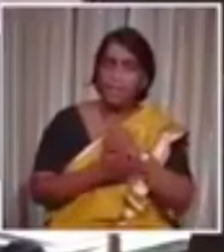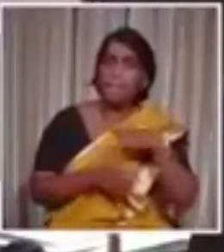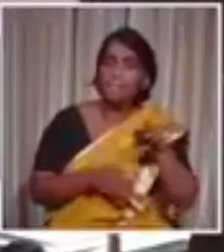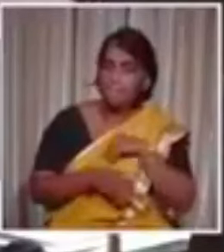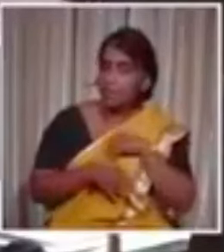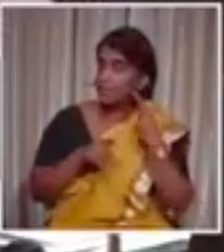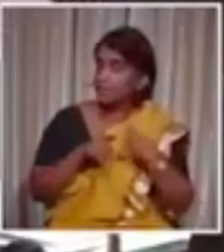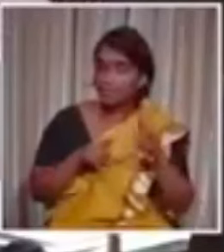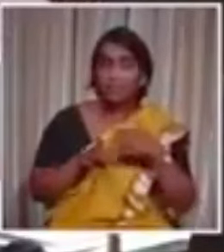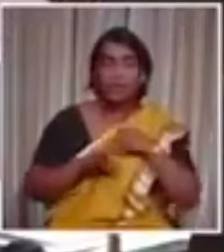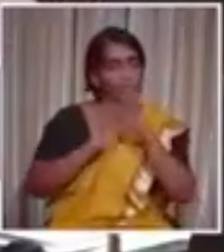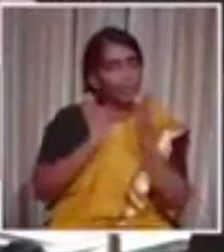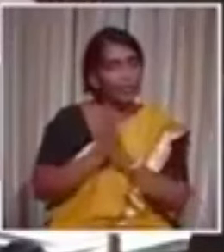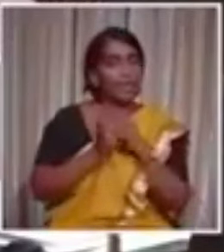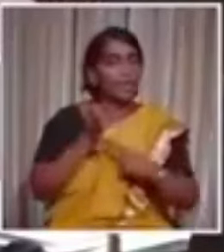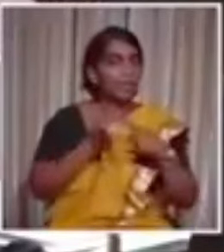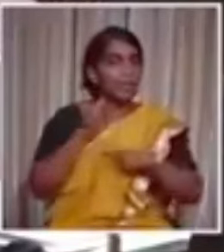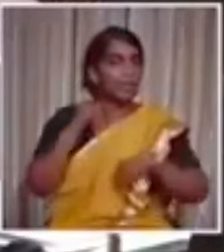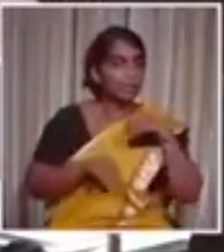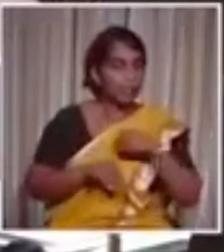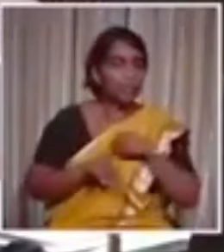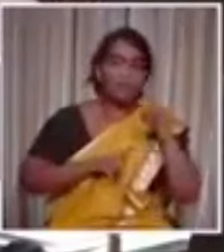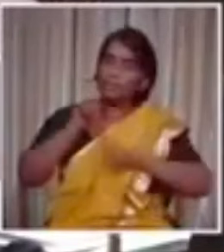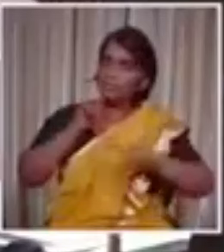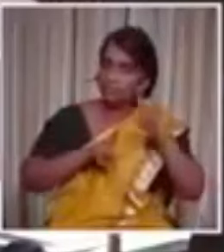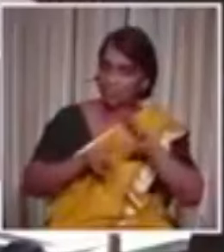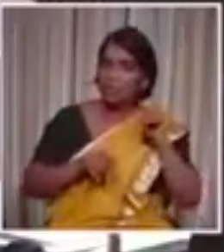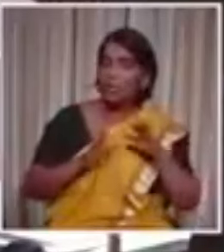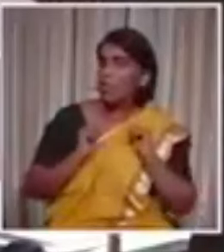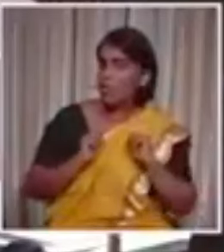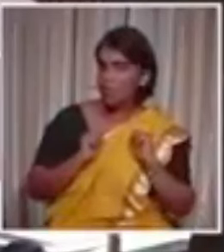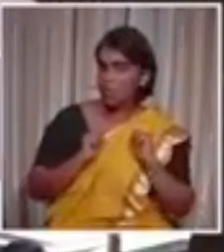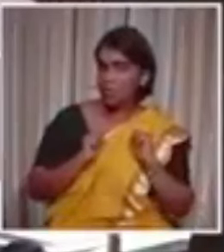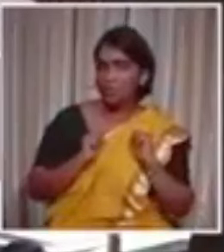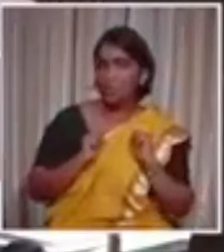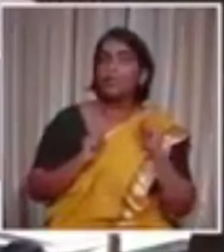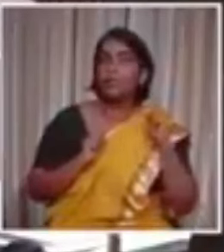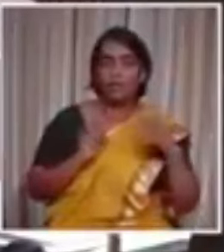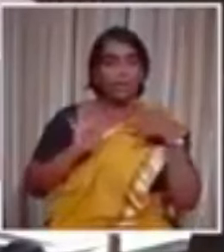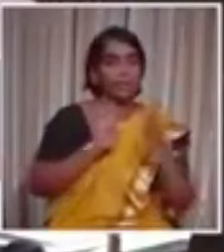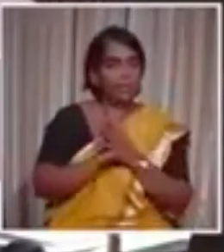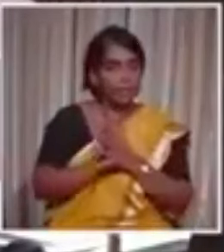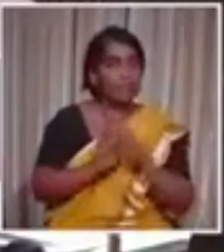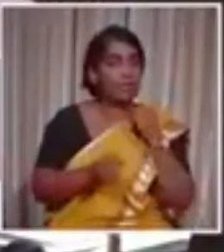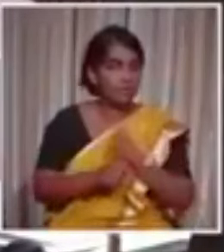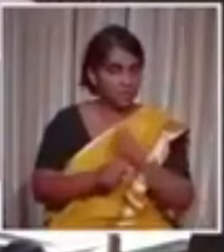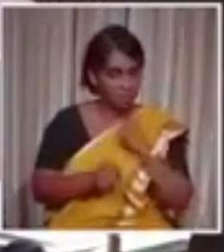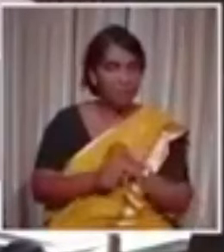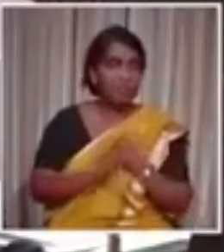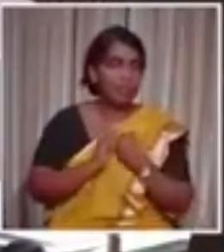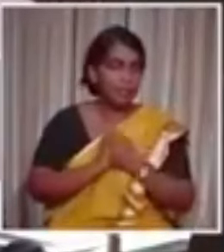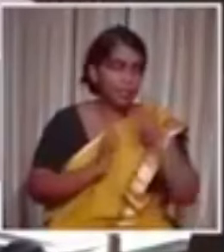නෙවෙයි අපේ සියලු දේශපාලන ව්‍යාපාරතික සාකච්ඡා කරා. කුමක්ද? සර්වපාක්ෂික ආණ්ඩුවක ගරු